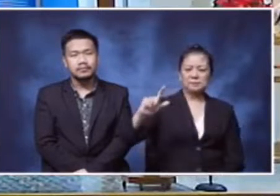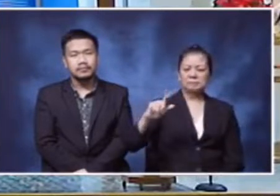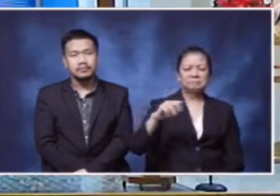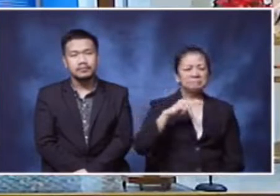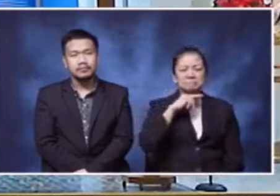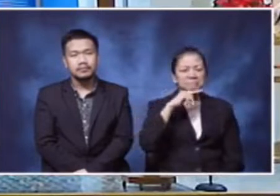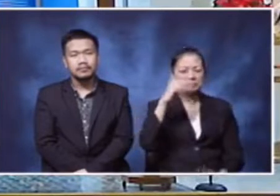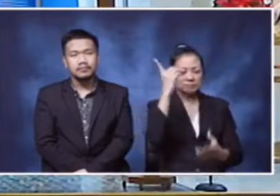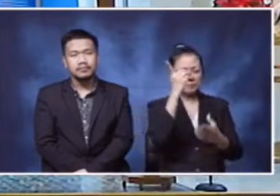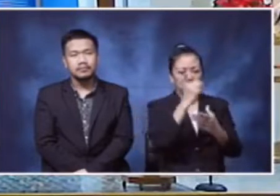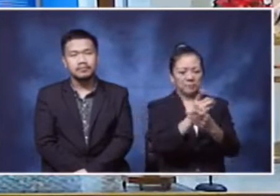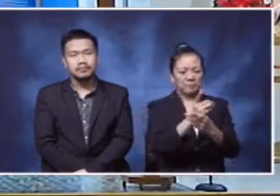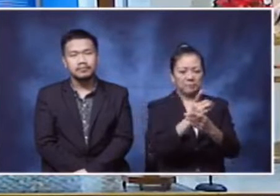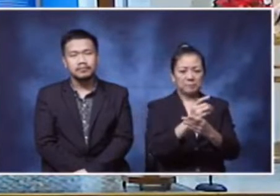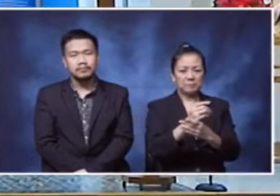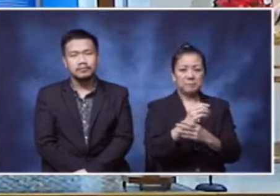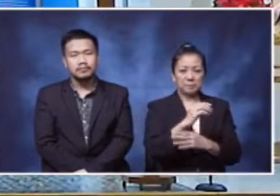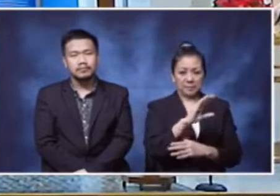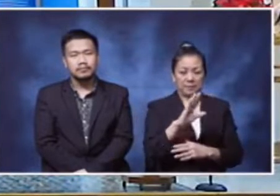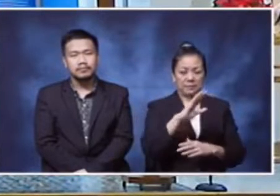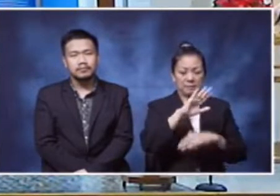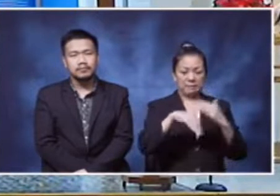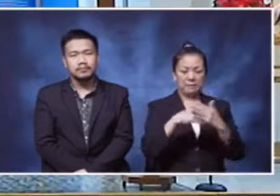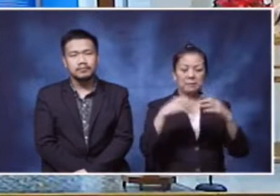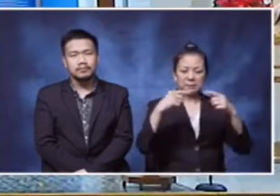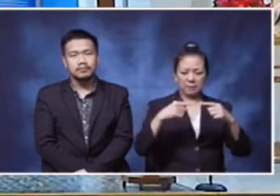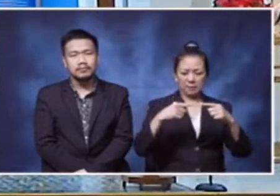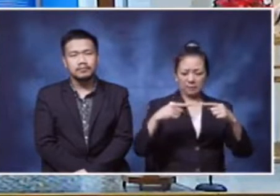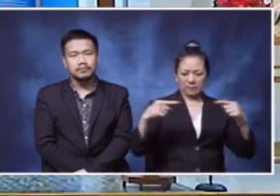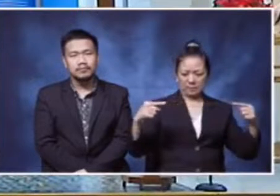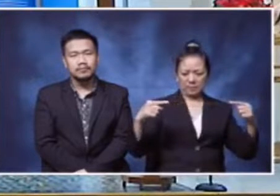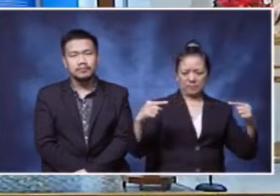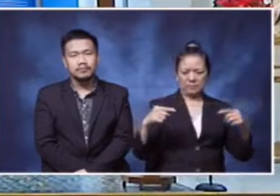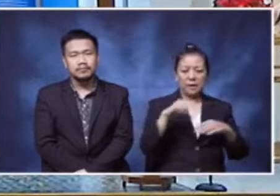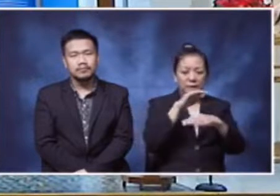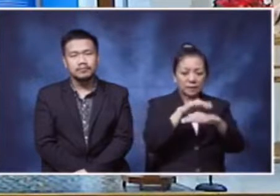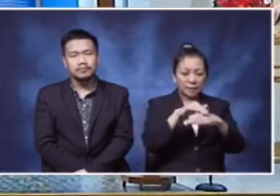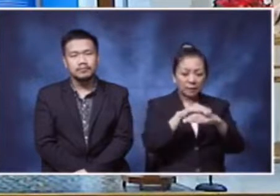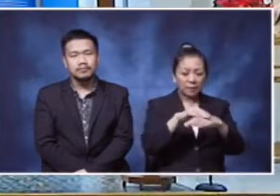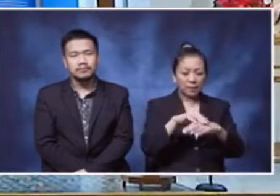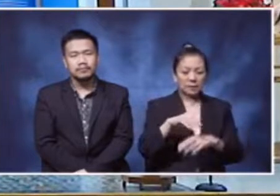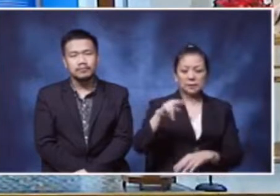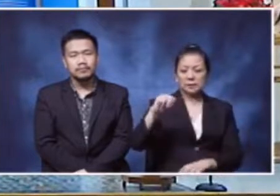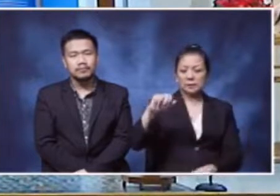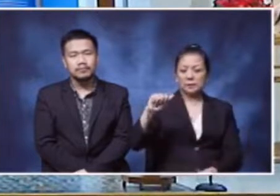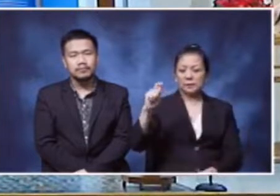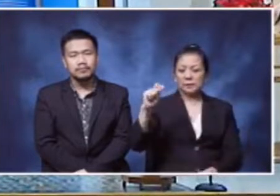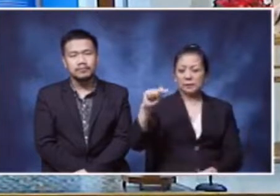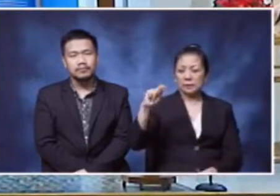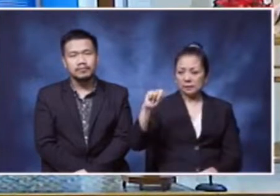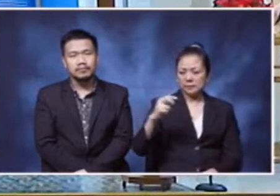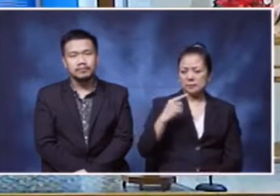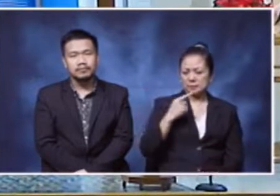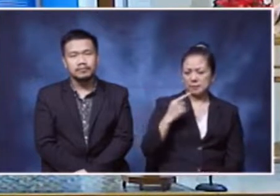siya ginambala ng kanyang mga kaaway. Tinawag niya si Nathan at sinabi,